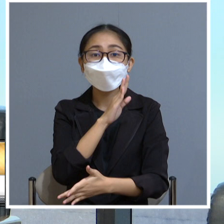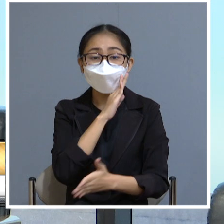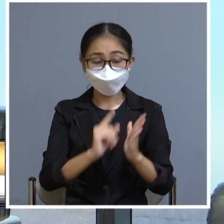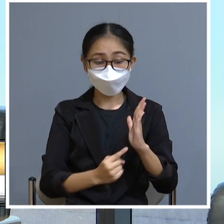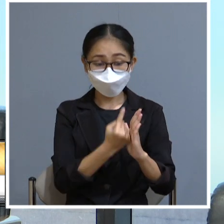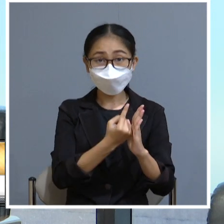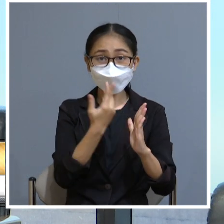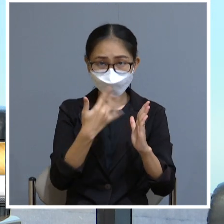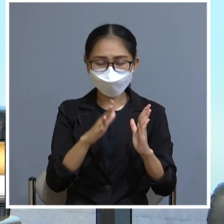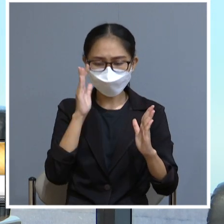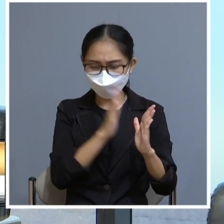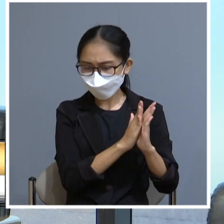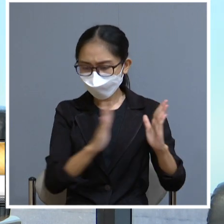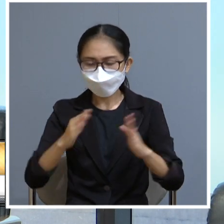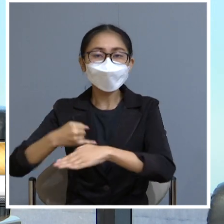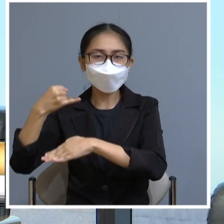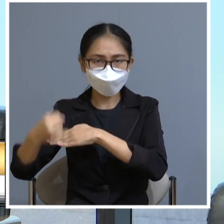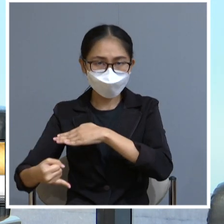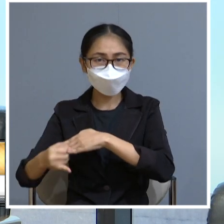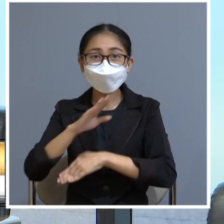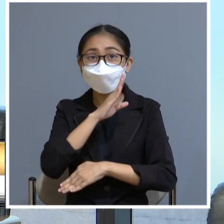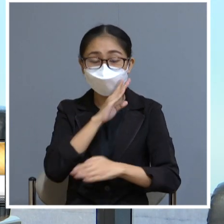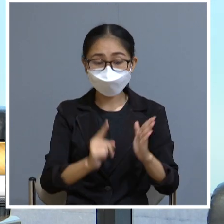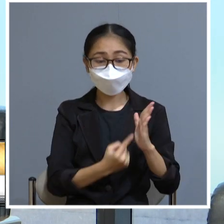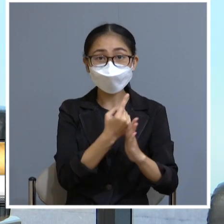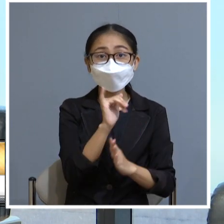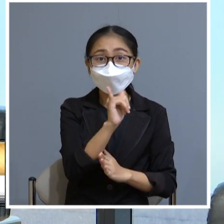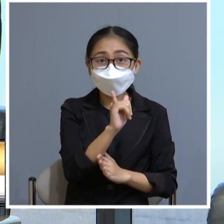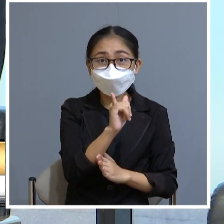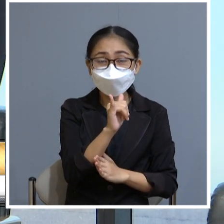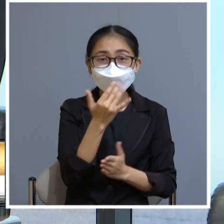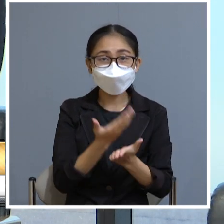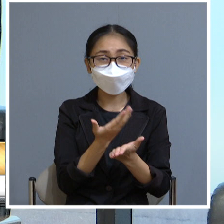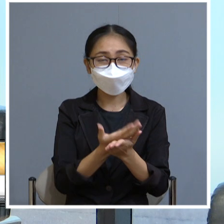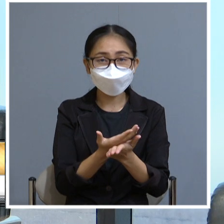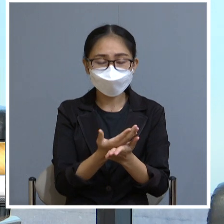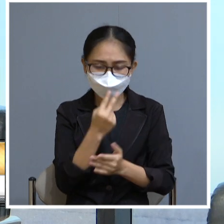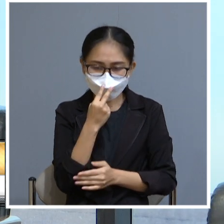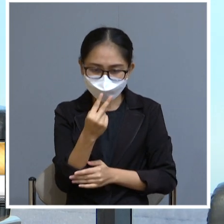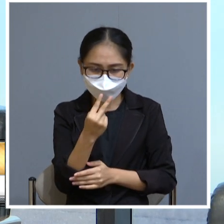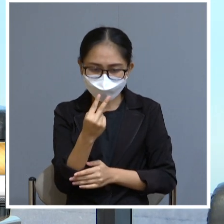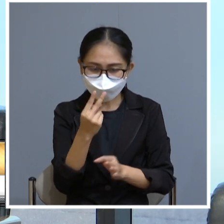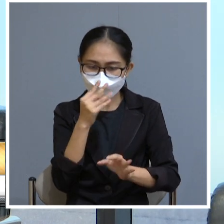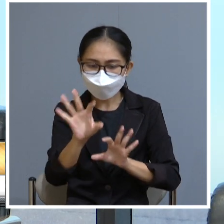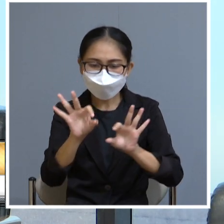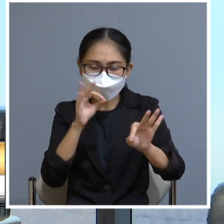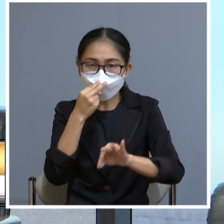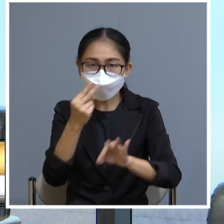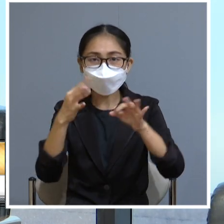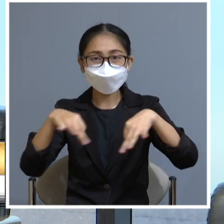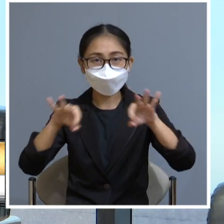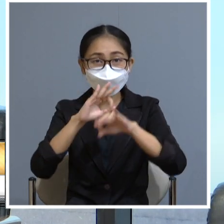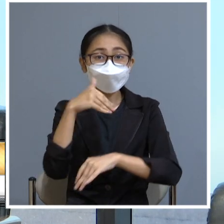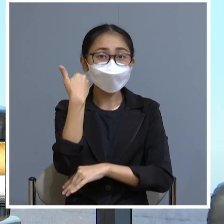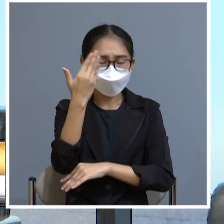เริ่มแล้ว ตองทำให้เสรจให้ได้บางอนถายัไม่เริ่ม บางครั้งสำนักกกกอบาจจะเห็นรำดบคามสำคัญนะตั